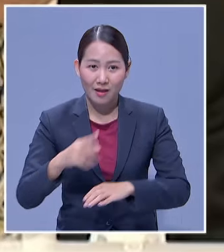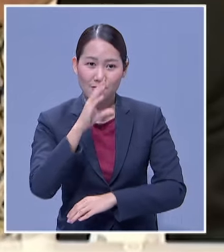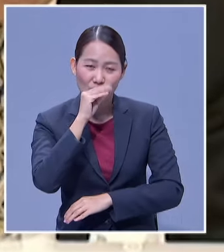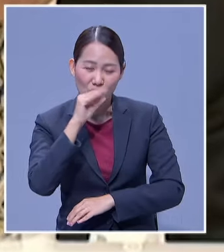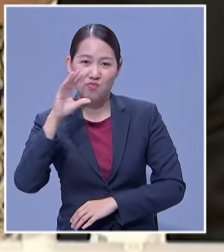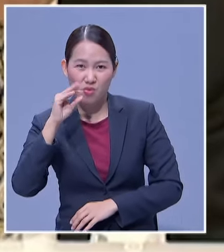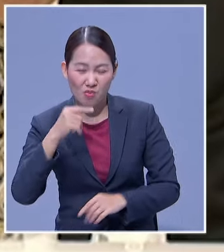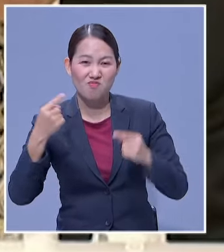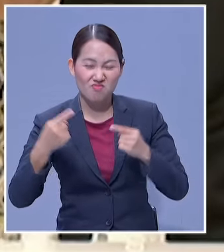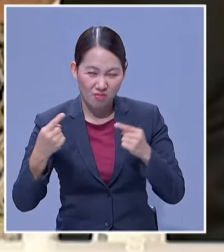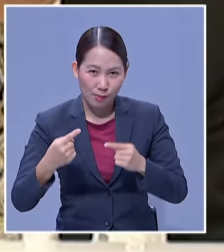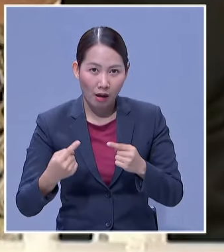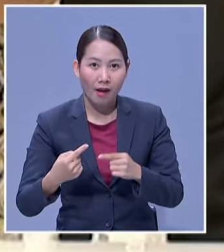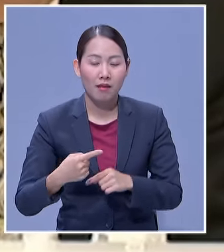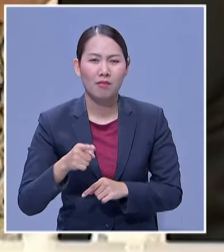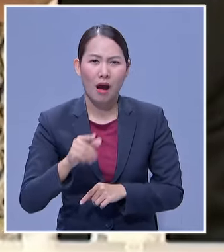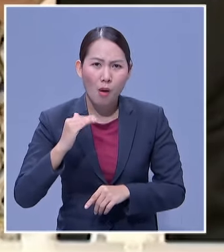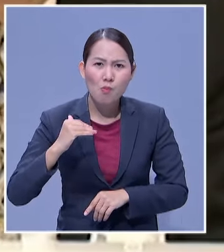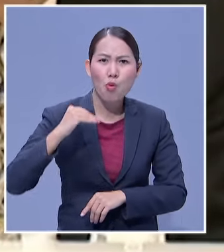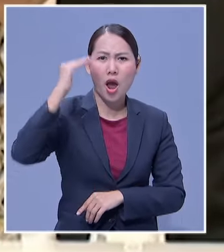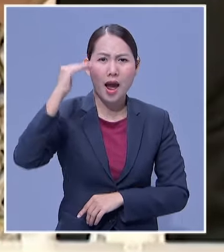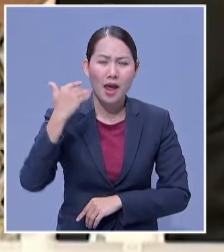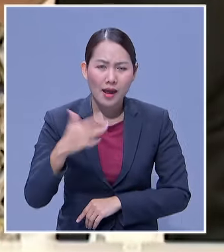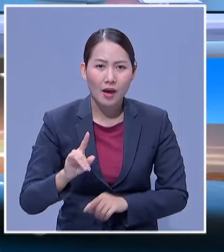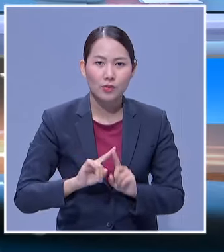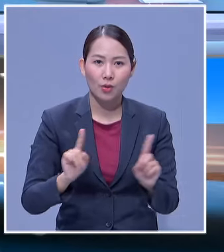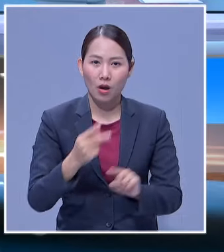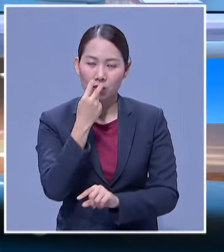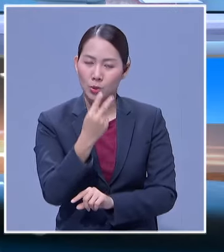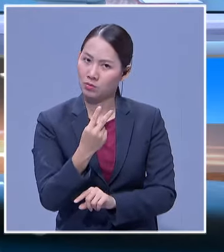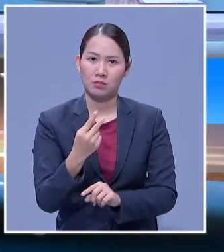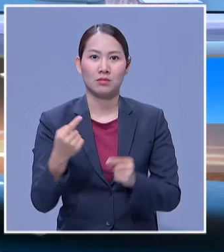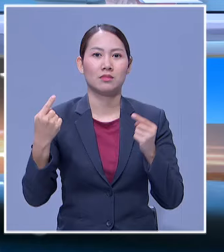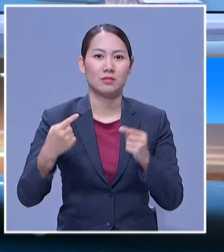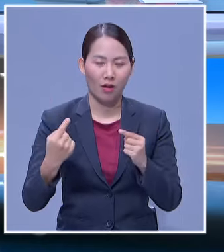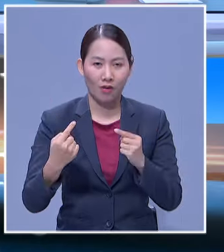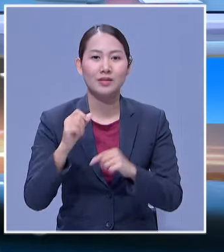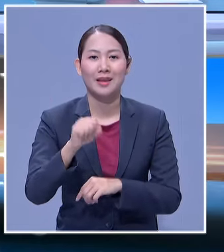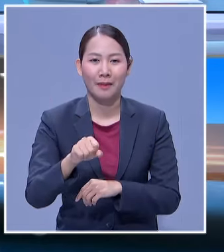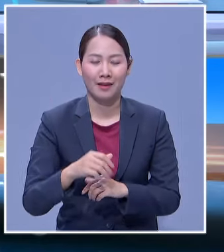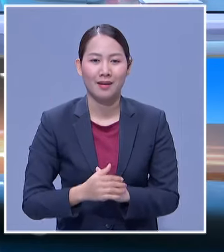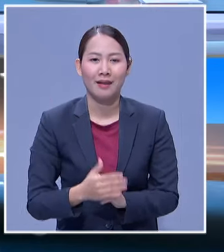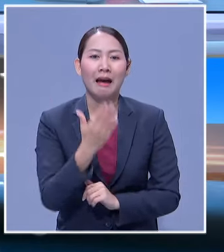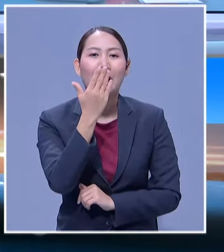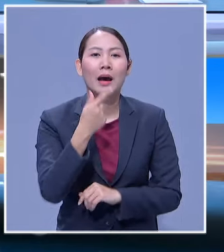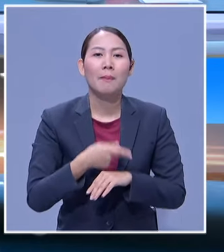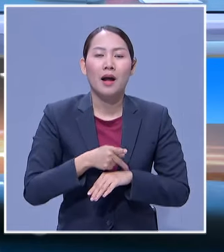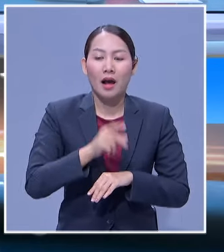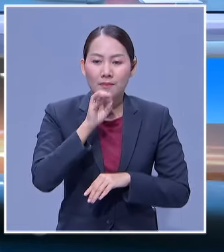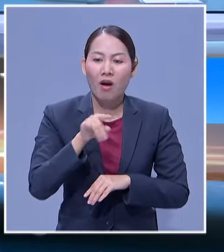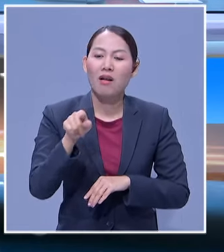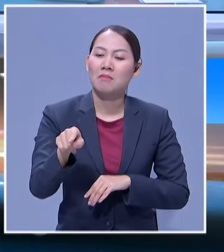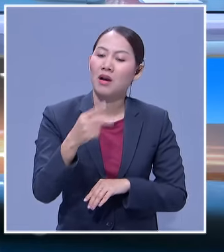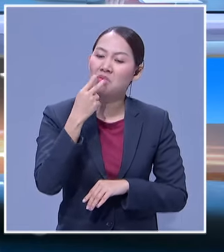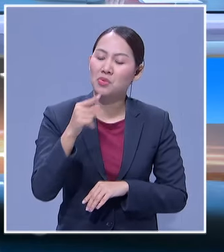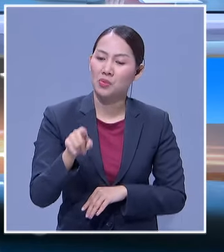แปลกไปนะช่วงหลังจู่ๆก็โมโหขึ้นมาส่วนคุณหมอบอกว่าคุณพิเชษมึนน่ะเป็นรองประธานสภาแต่ว่าเหมือน